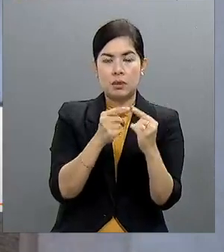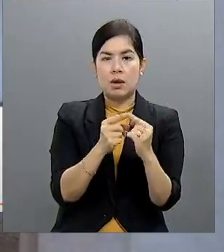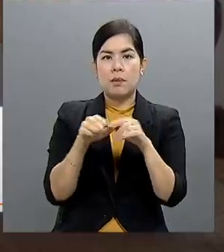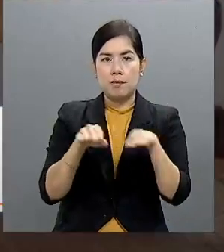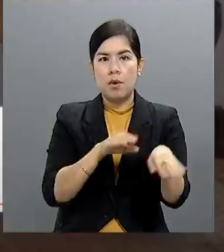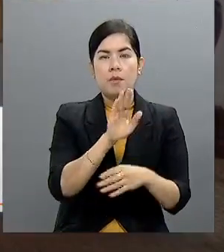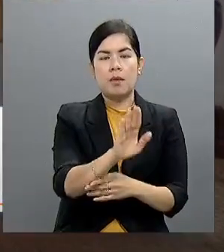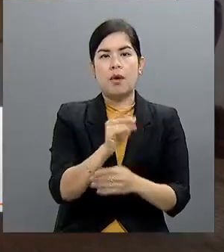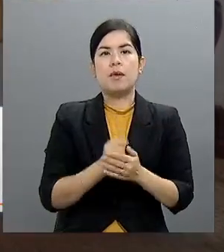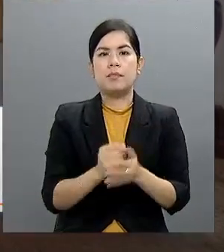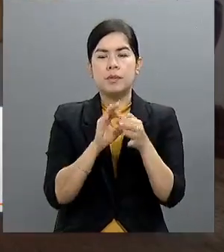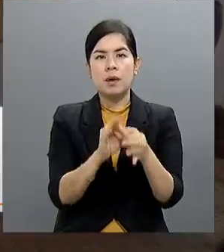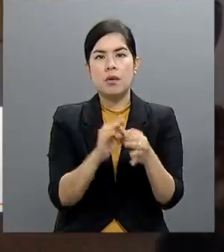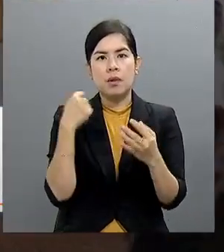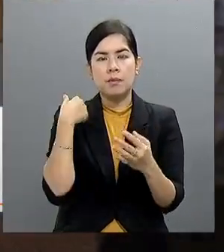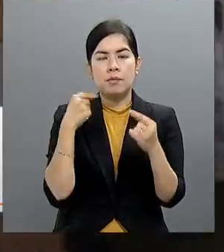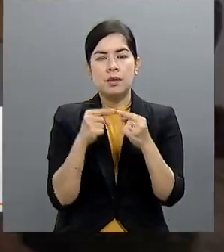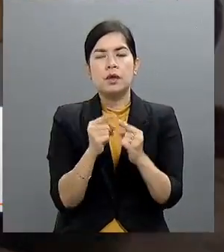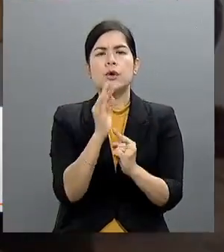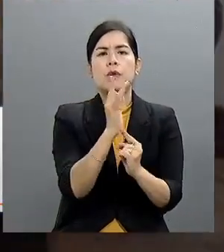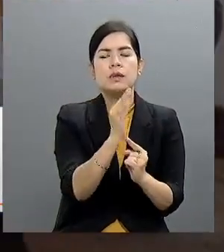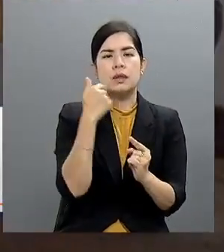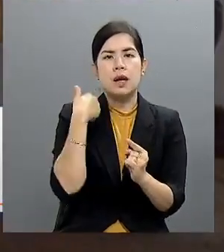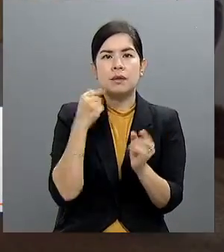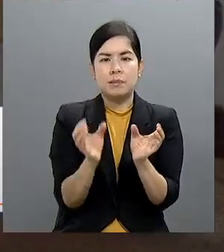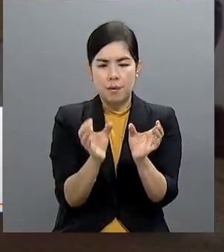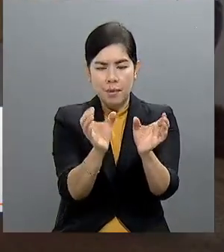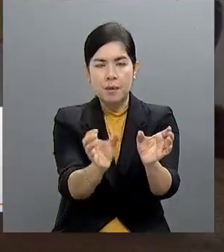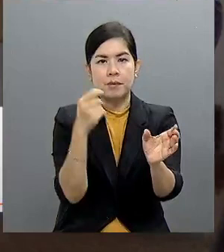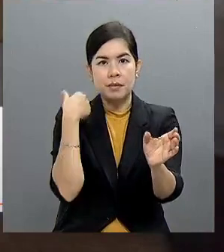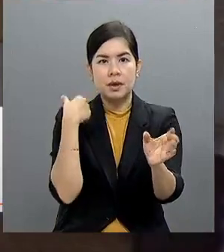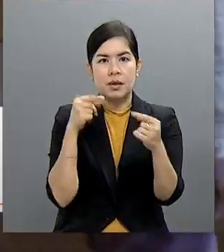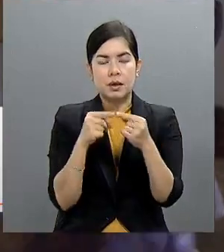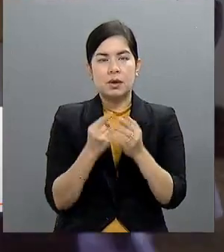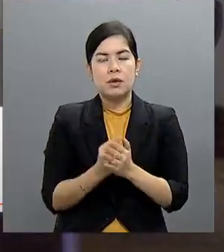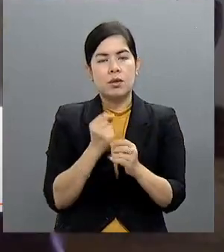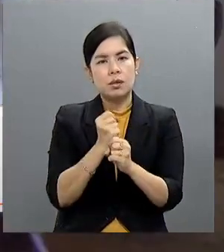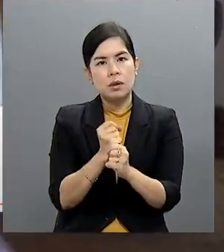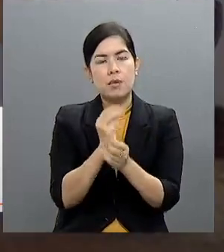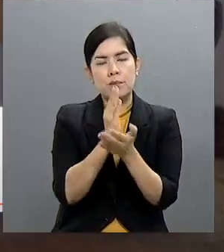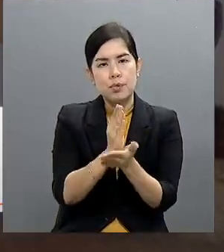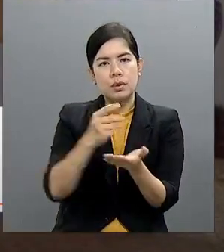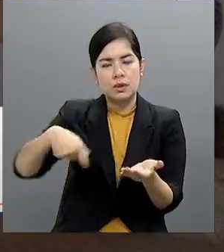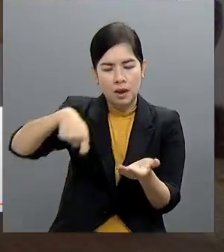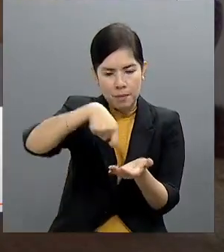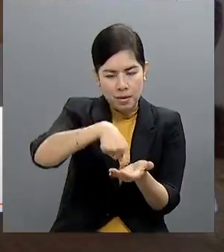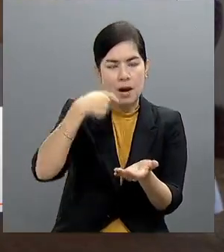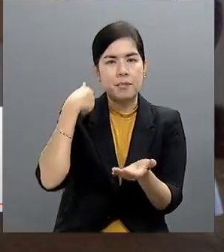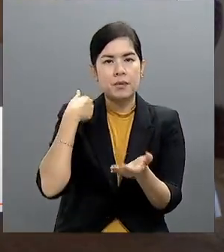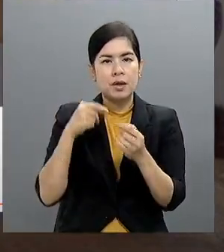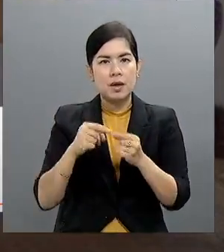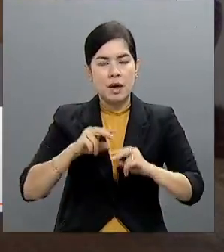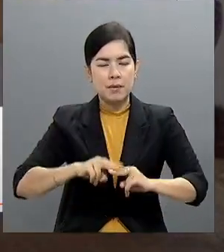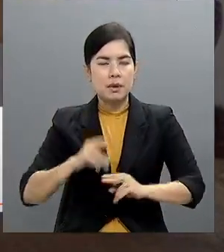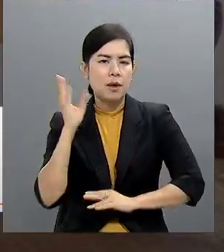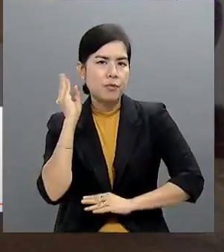แห่เทียนพรรษาการถวายเทียนพรรษาการทำบุญตักบาตรการแสดงพระธรรมเทศนาพิธีเวียนเทียนการ